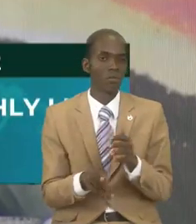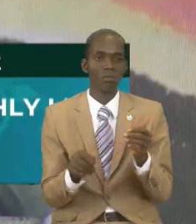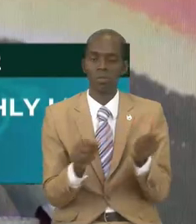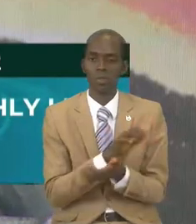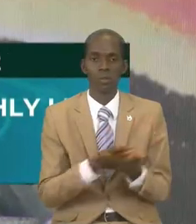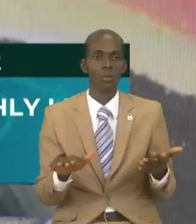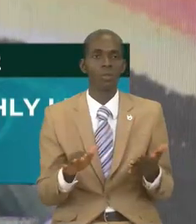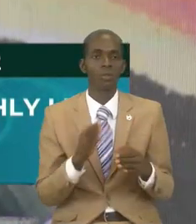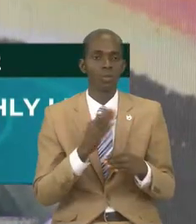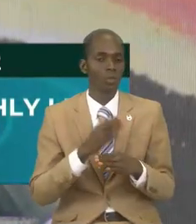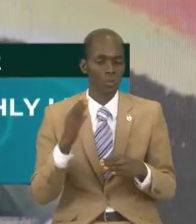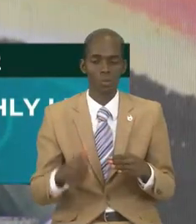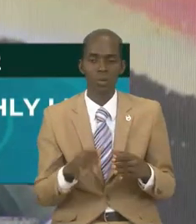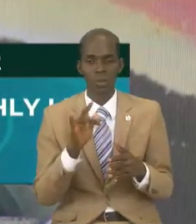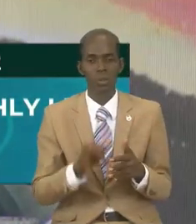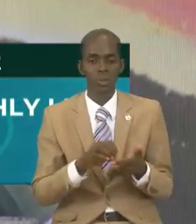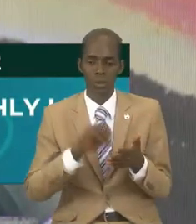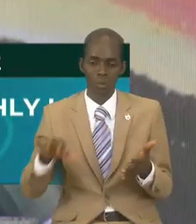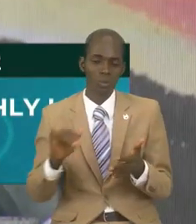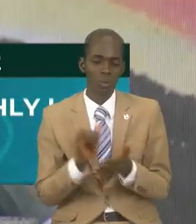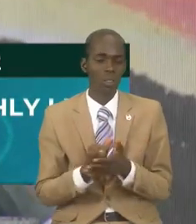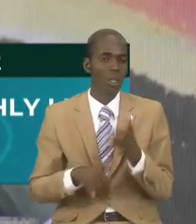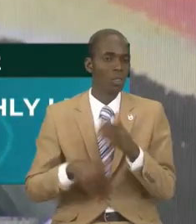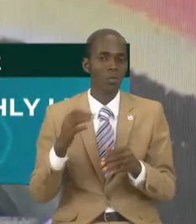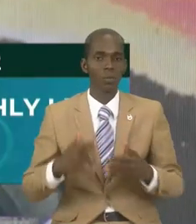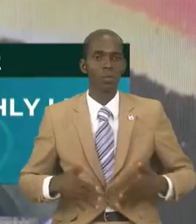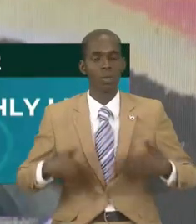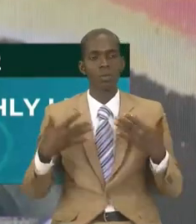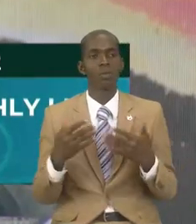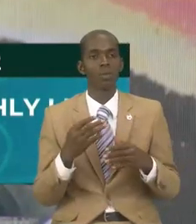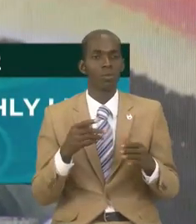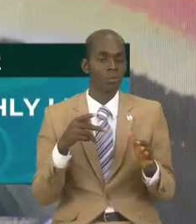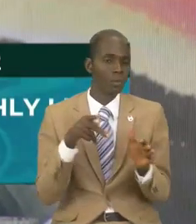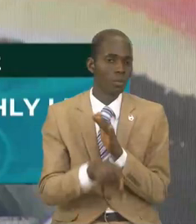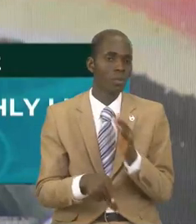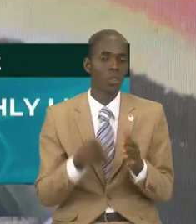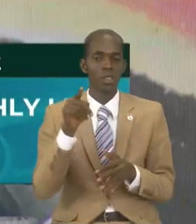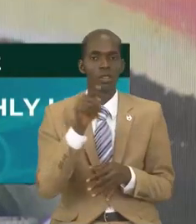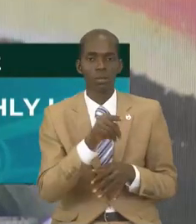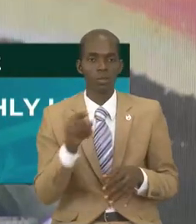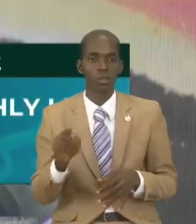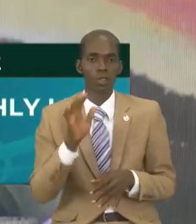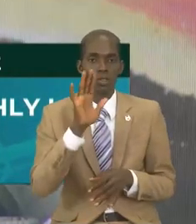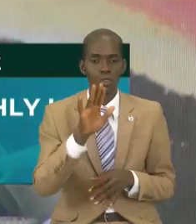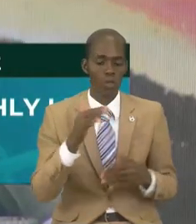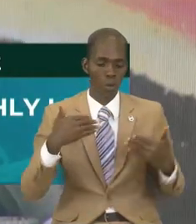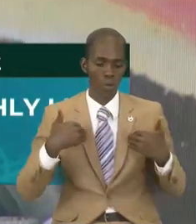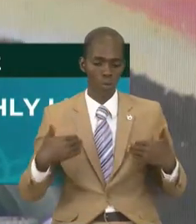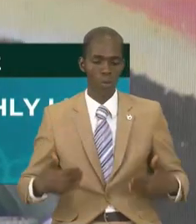Mortifiez, détruisez, ôtez de votre vie. Faites donc mourir.